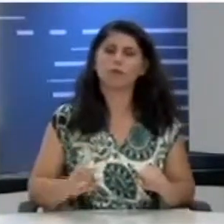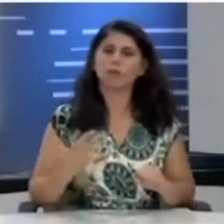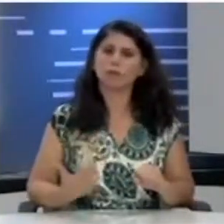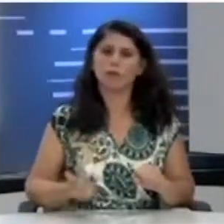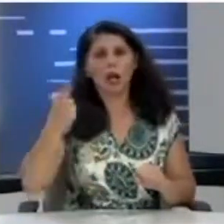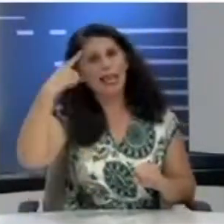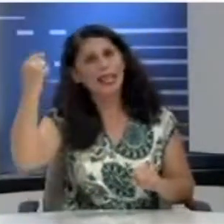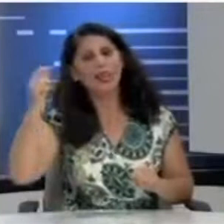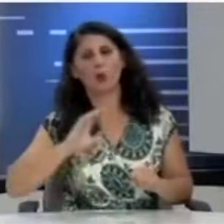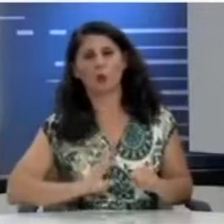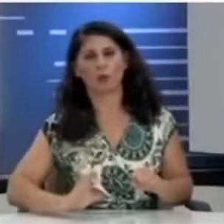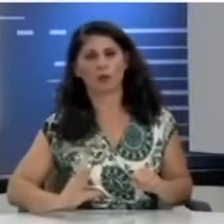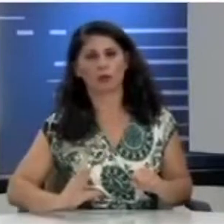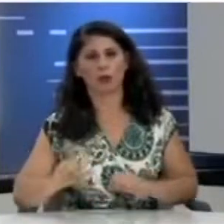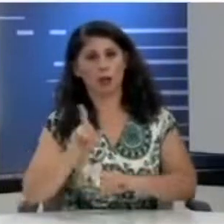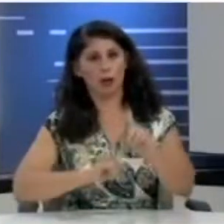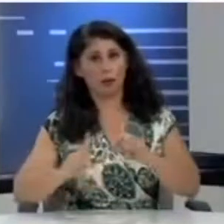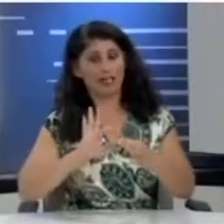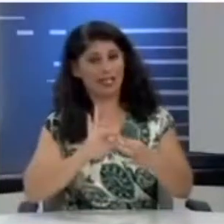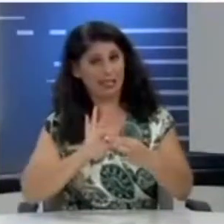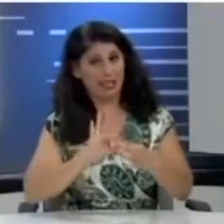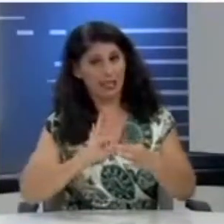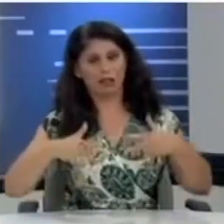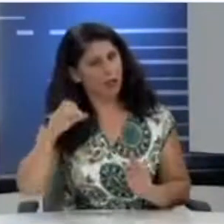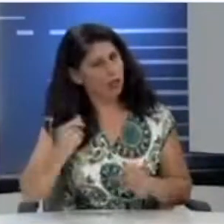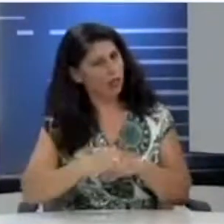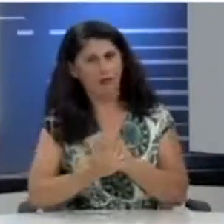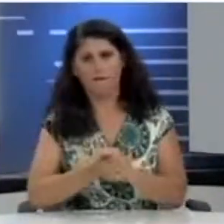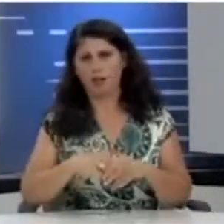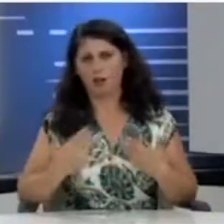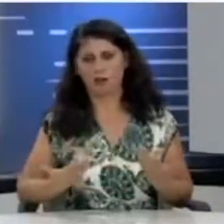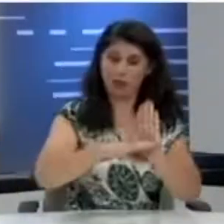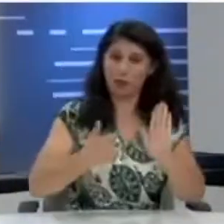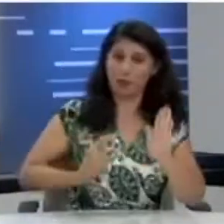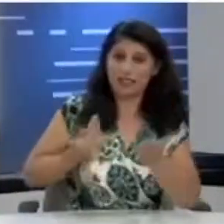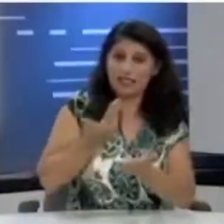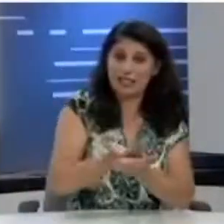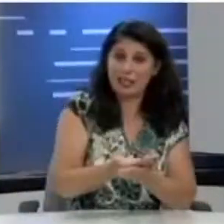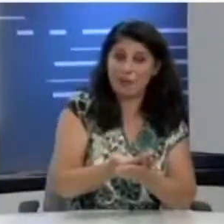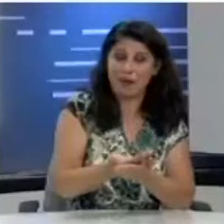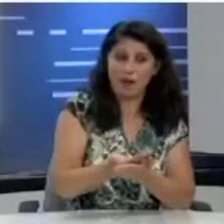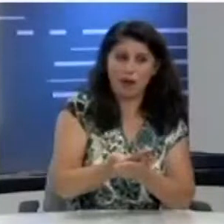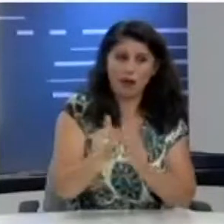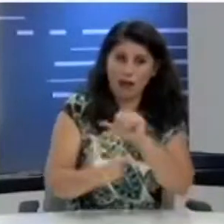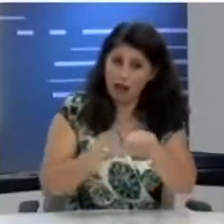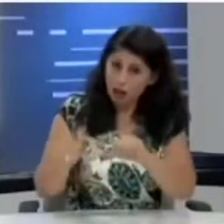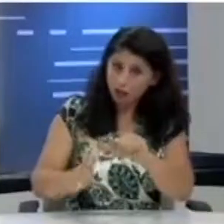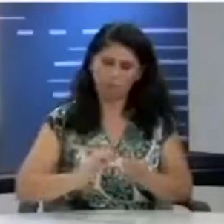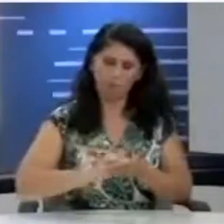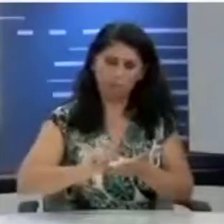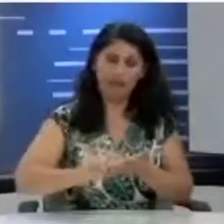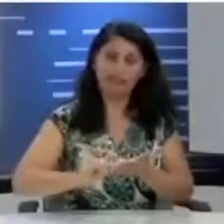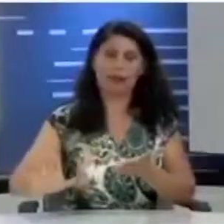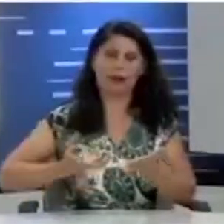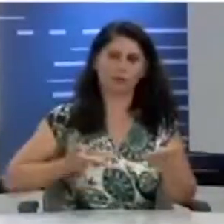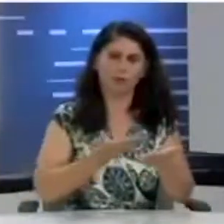απολυτηρίου, λυκείου, όσοι είναι συνεργάτες υπουργών. Κυριάκος Μητσοτάκης και Αλέξης Τσίπρας αντάλλαξαν φαρμακερά